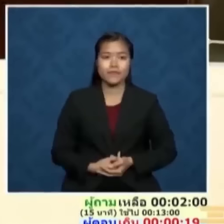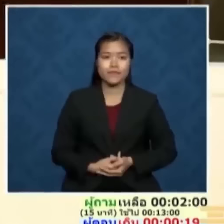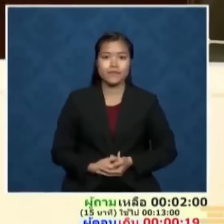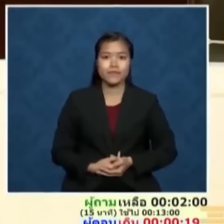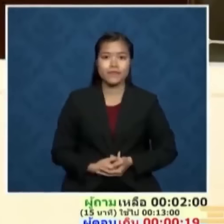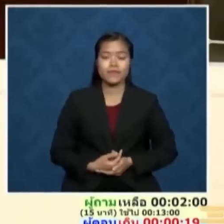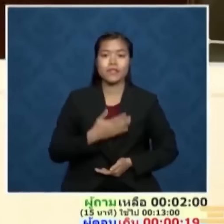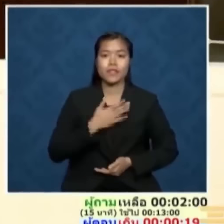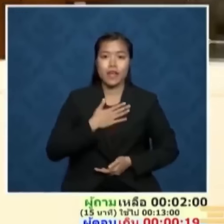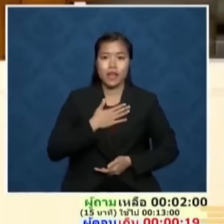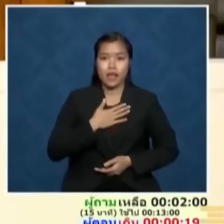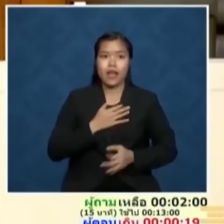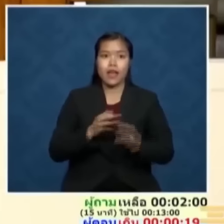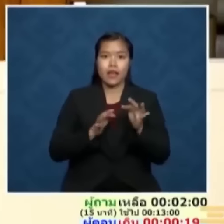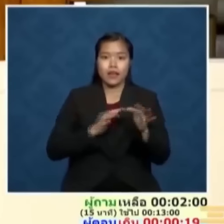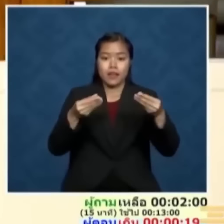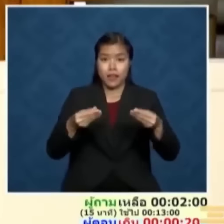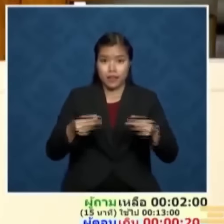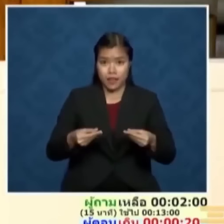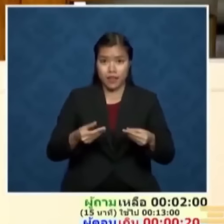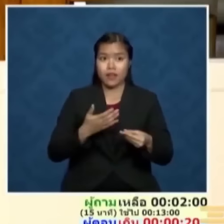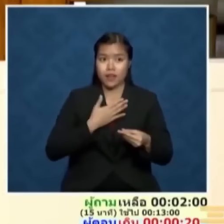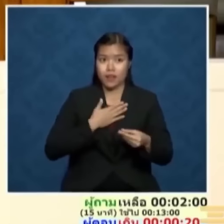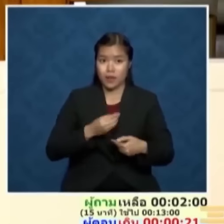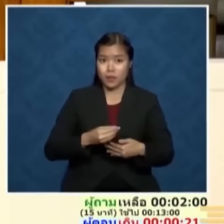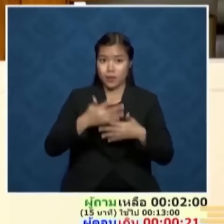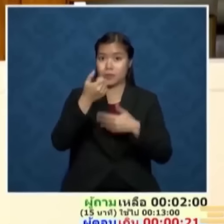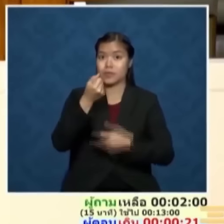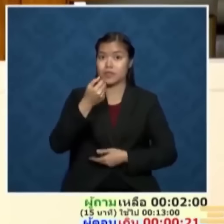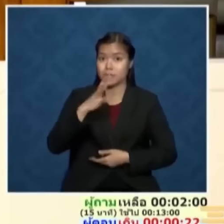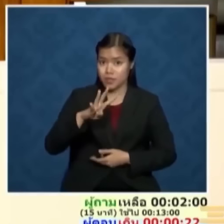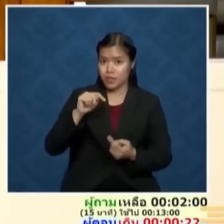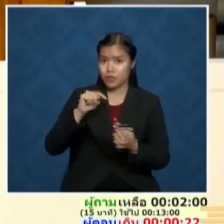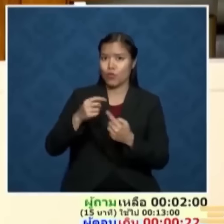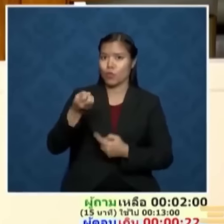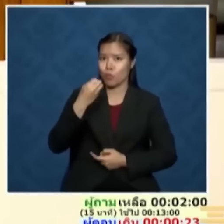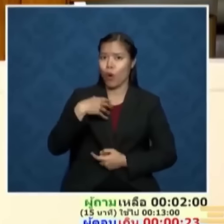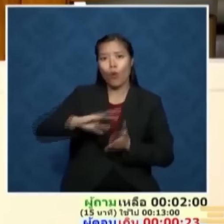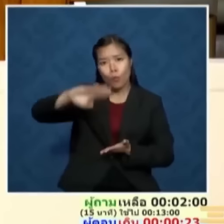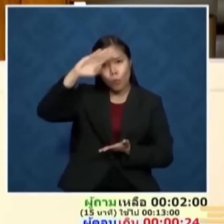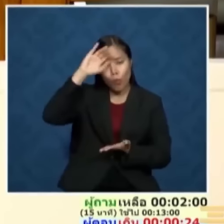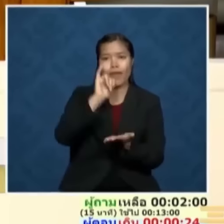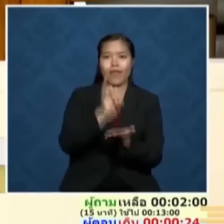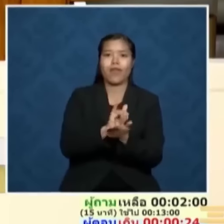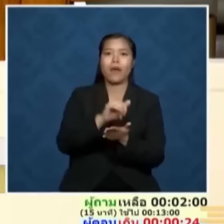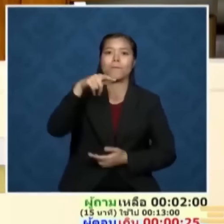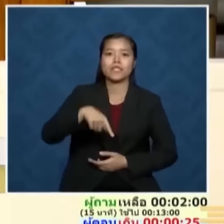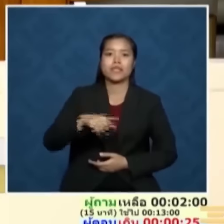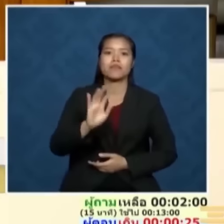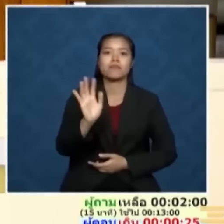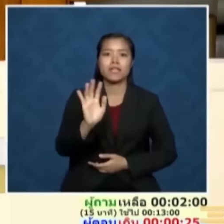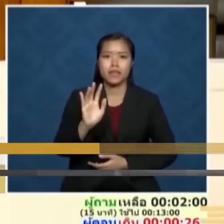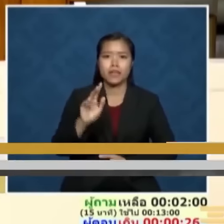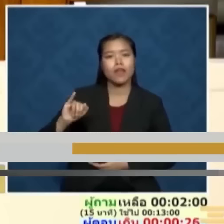ตามรายงานที่ปรากฏมาให้ผมเนี่ยชั้น14ไม่ใช่เป็นชั้นพิเศษนะครับแต่ว่าวิธีการเรื่องความป